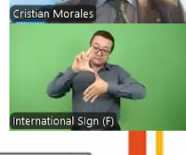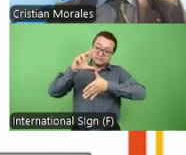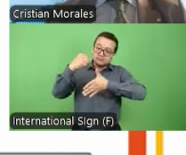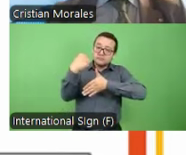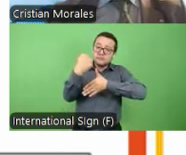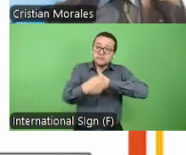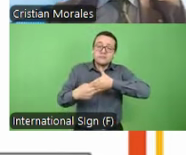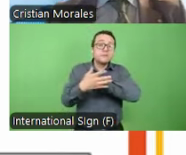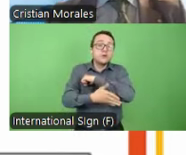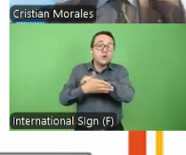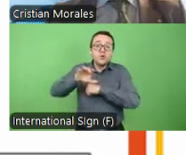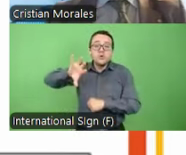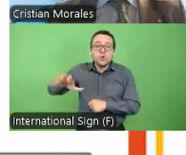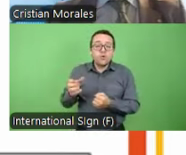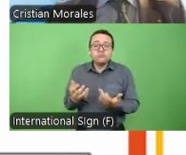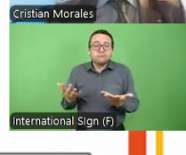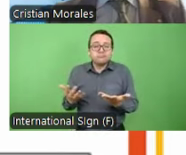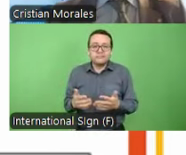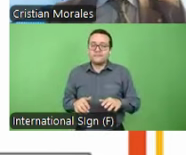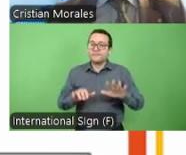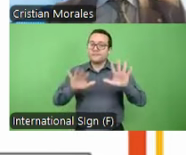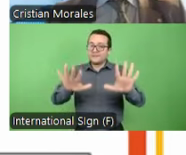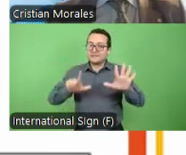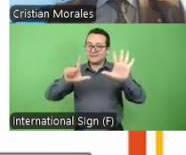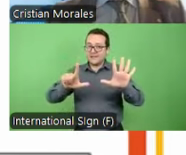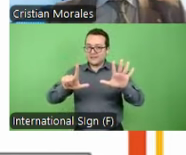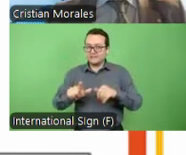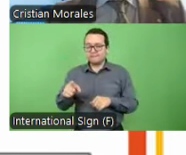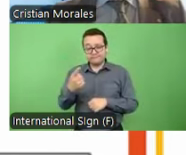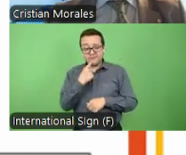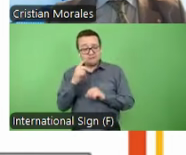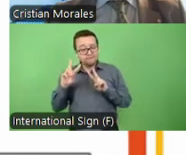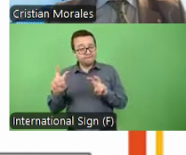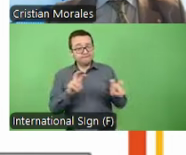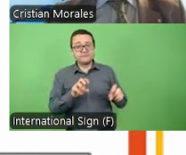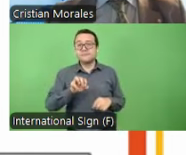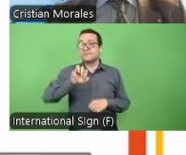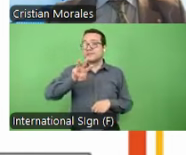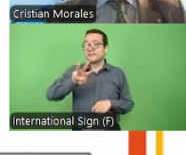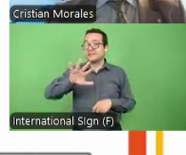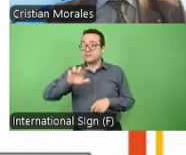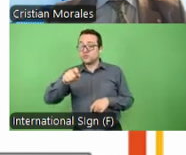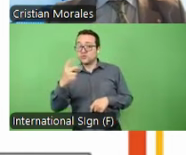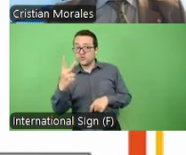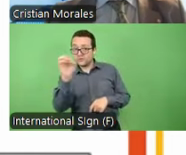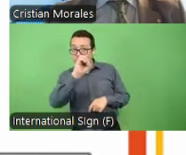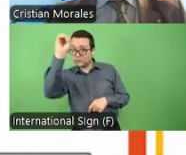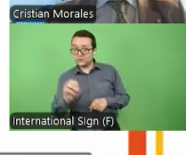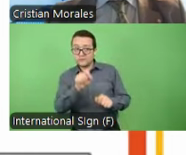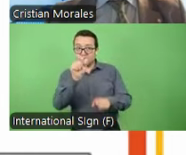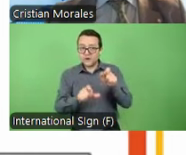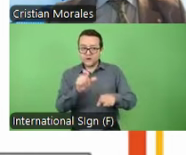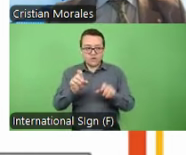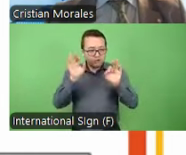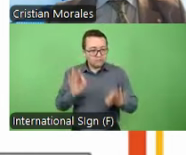número pays más de la concreto es que el région. 35,2% de la Le población chiffre le plus concret no est que accede en un determinado año 35,2% de